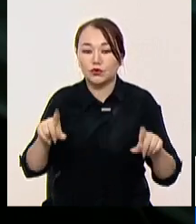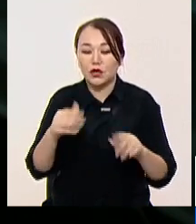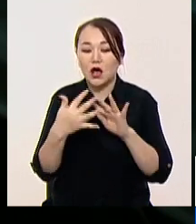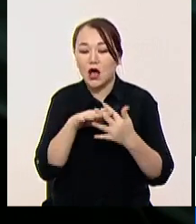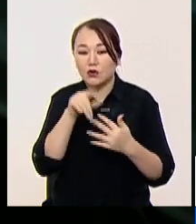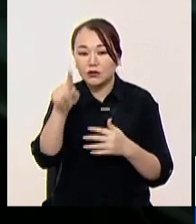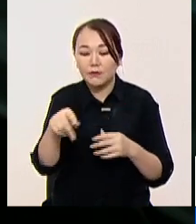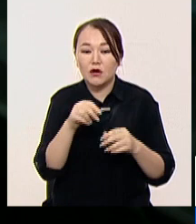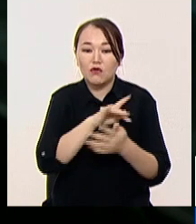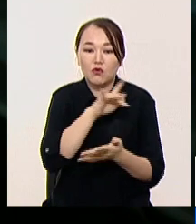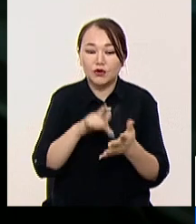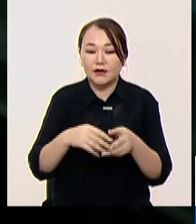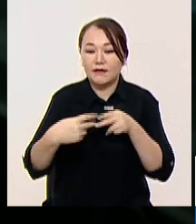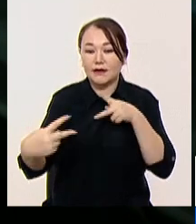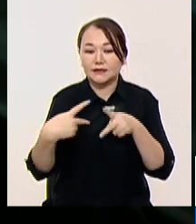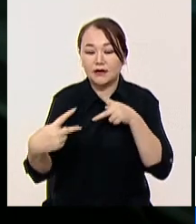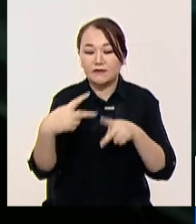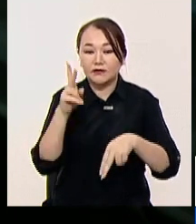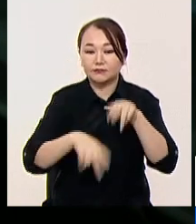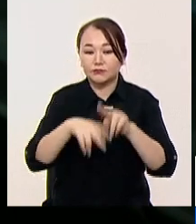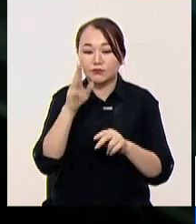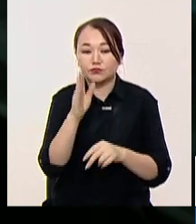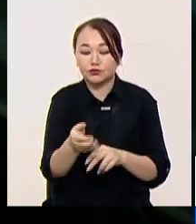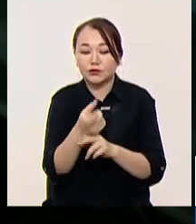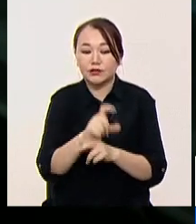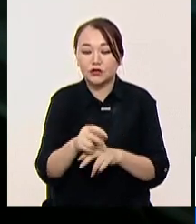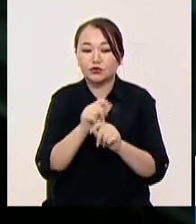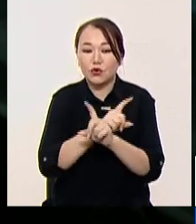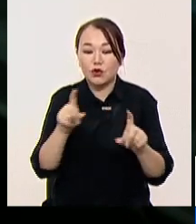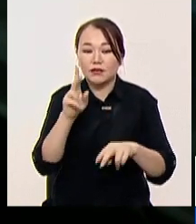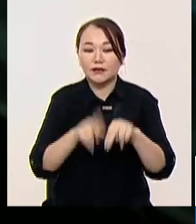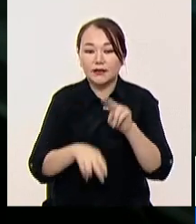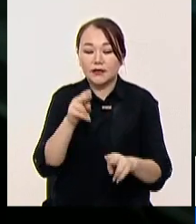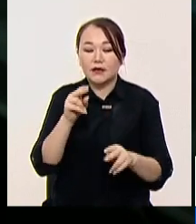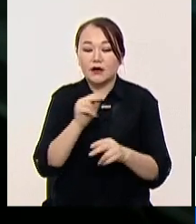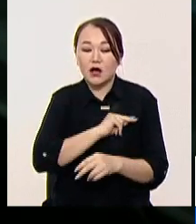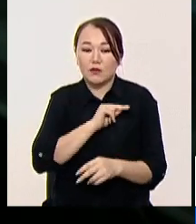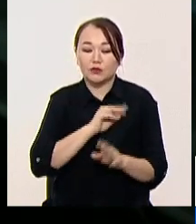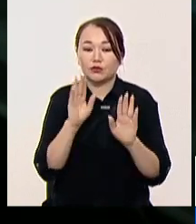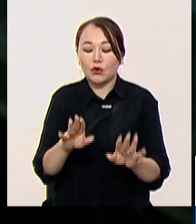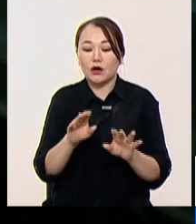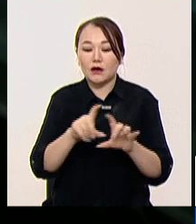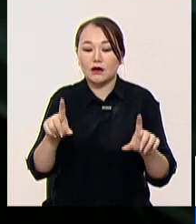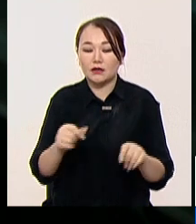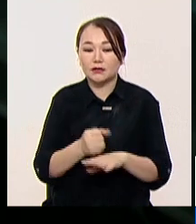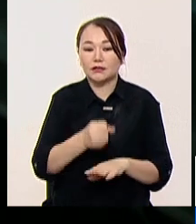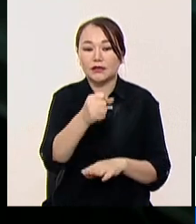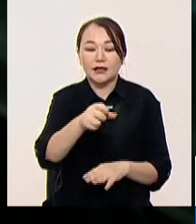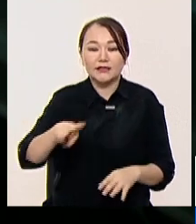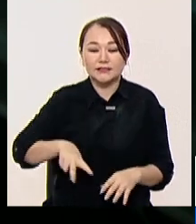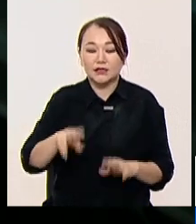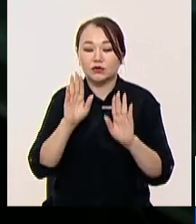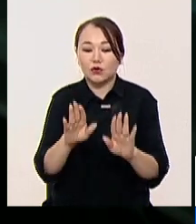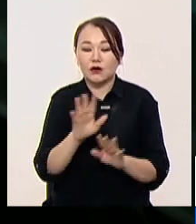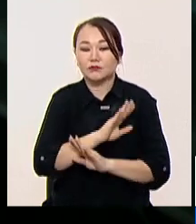ауылда да қалада да бір стандартпен салынады. Сондай-ақ мектептердің құрылыс жұмыстарымен тек сол мектепке тағайындалатын директорлар